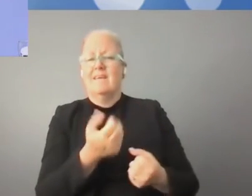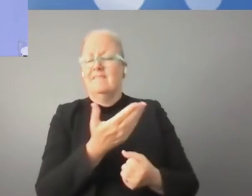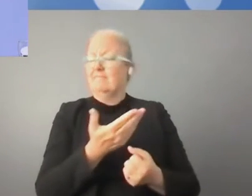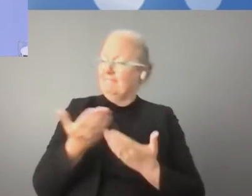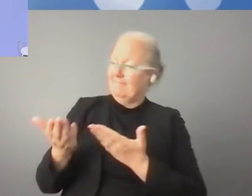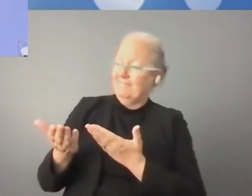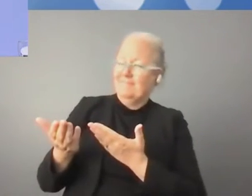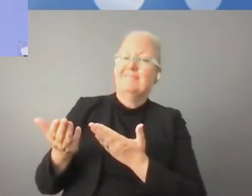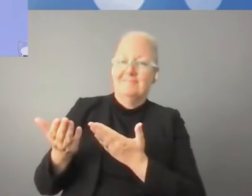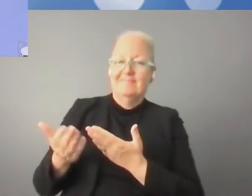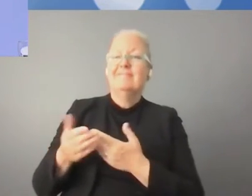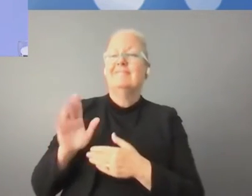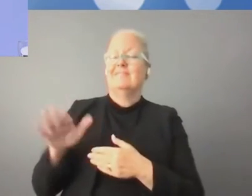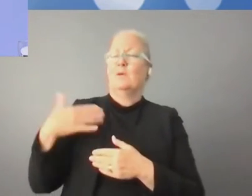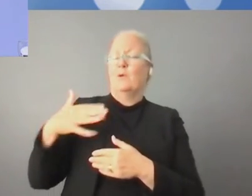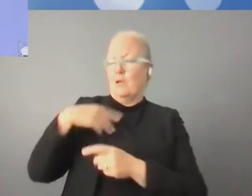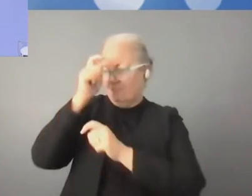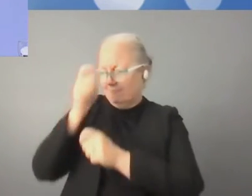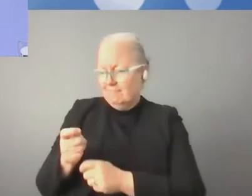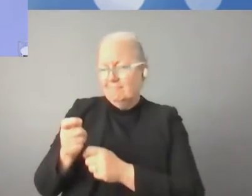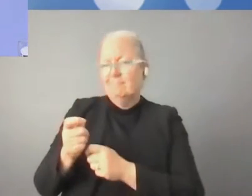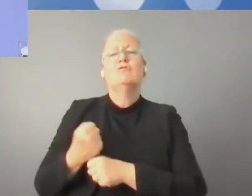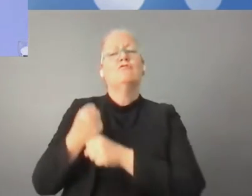соответствующее обучение разного рода